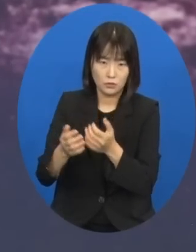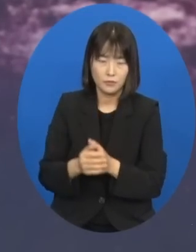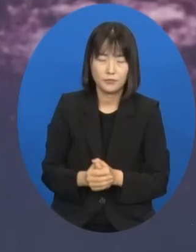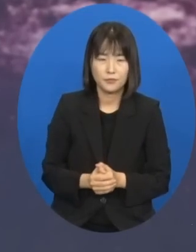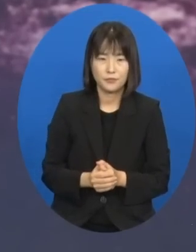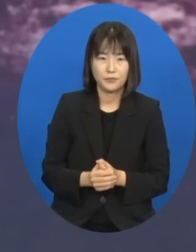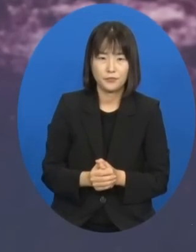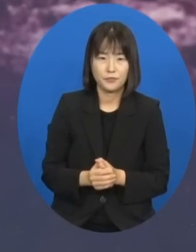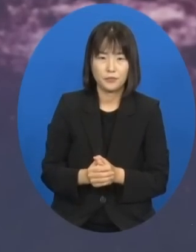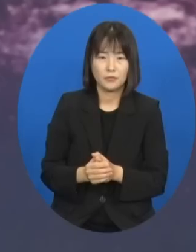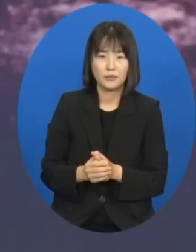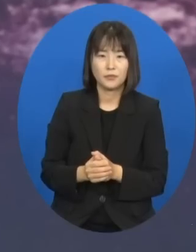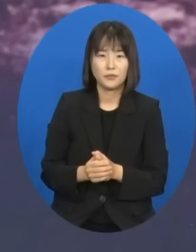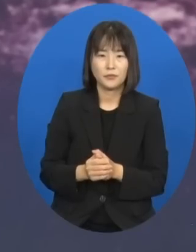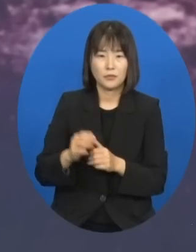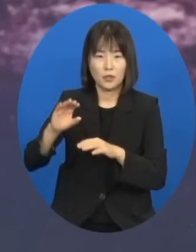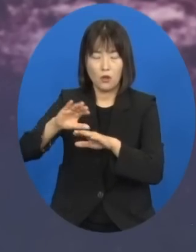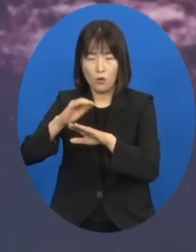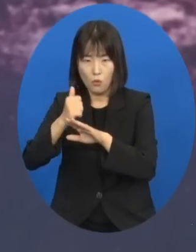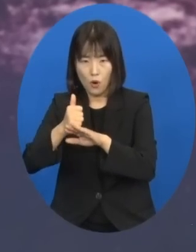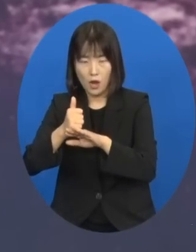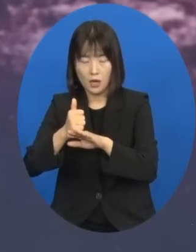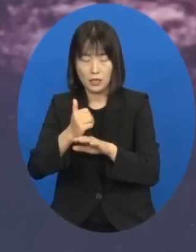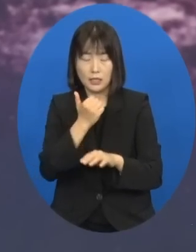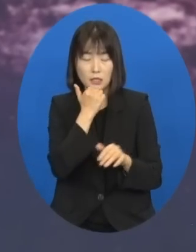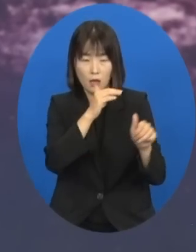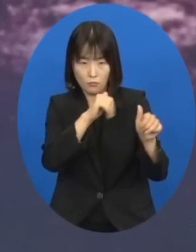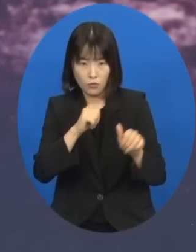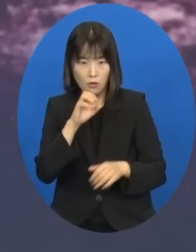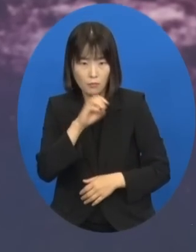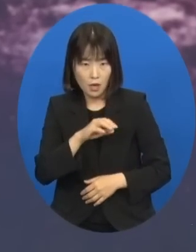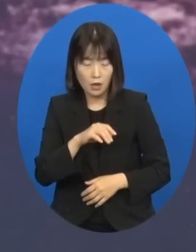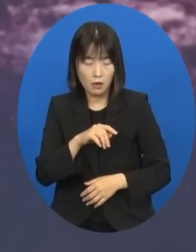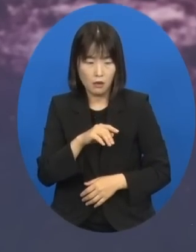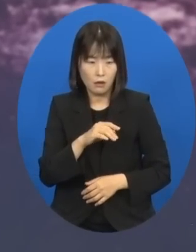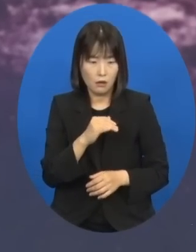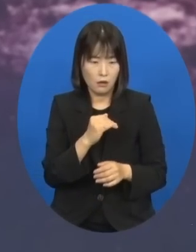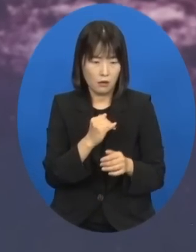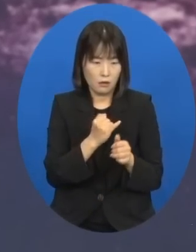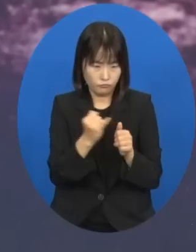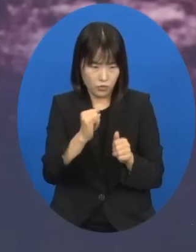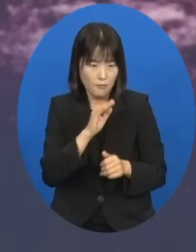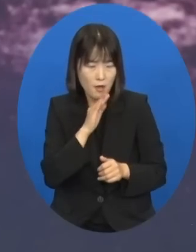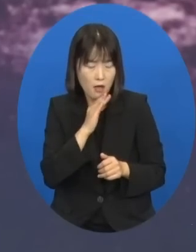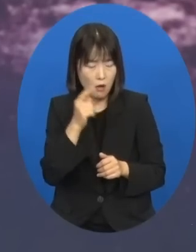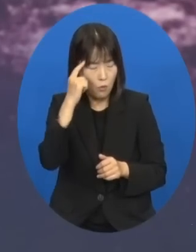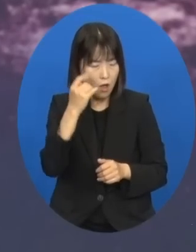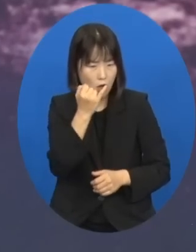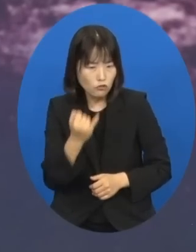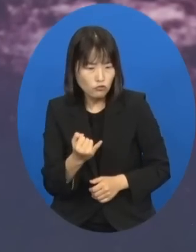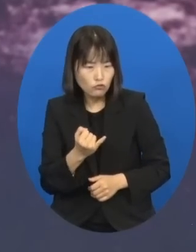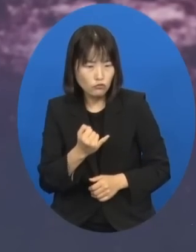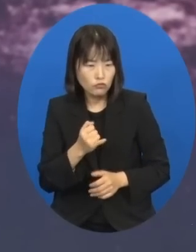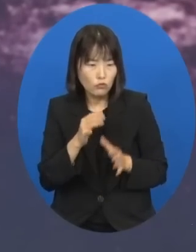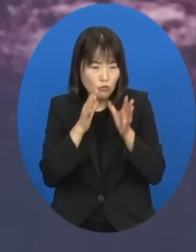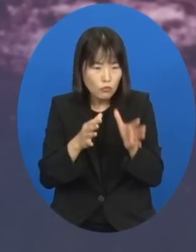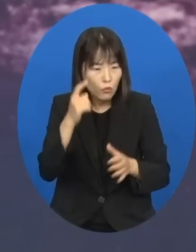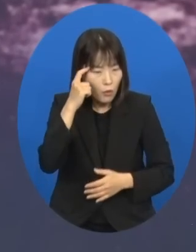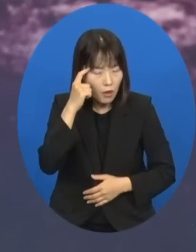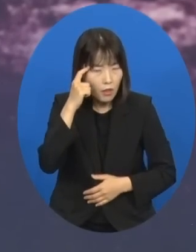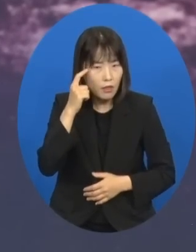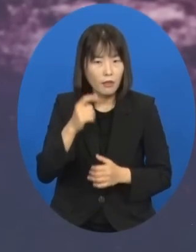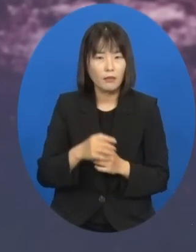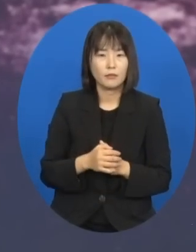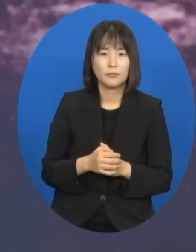아비멜렉이 이삭을 불러 이르되 그가 분명히 너의 아내 이거늘 어찌 내 누이라 하였느냐. 이삭이 그에게 대답하되 내 생각에.